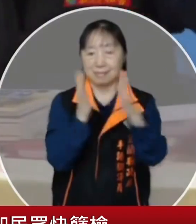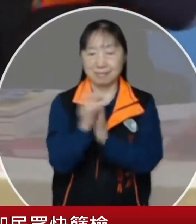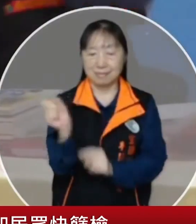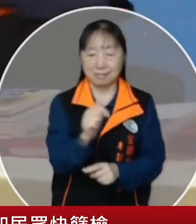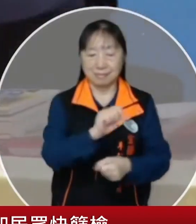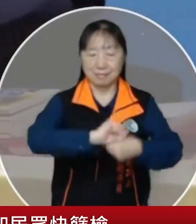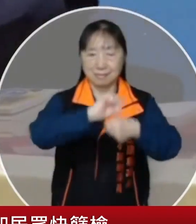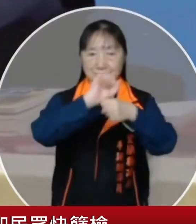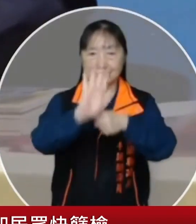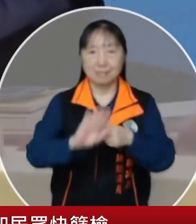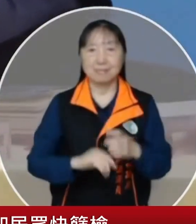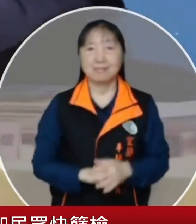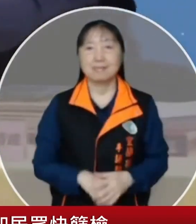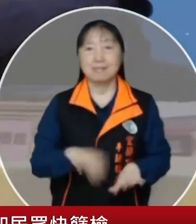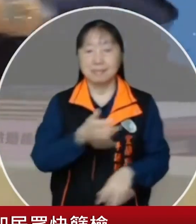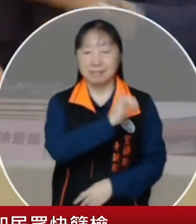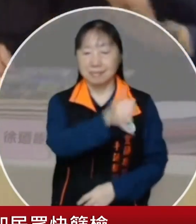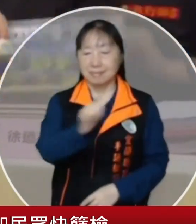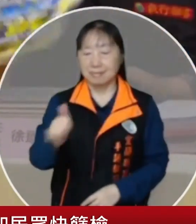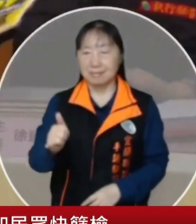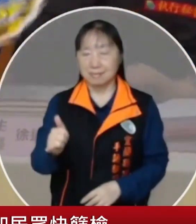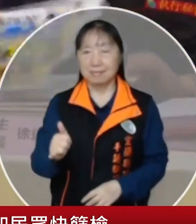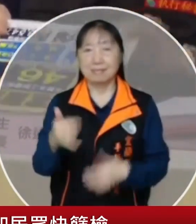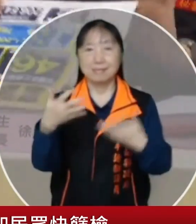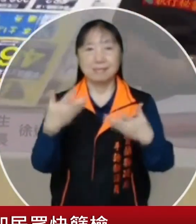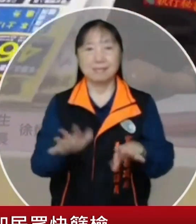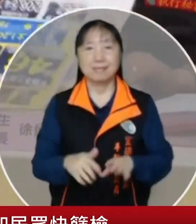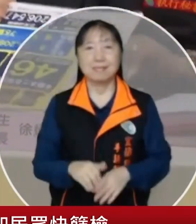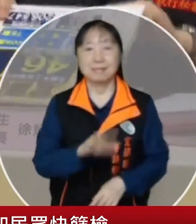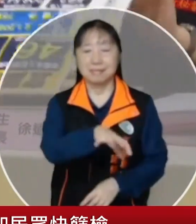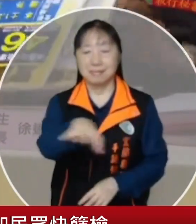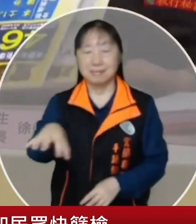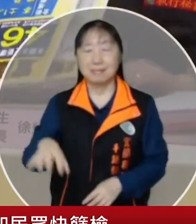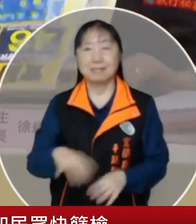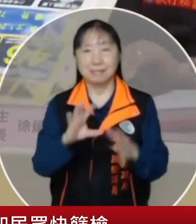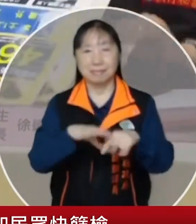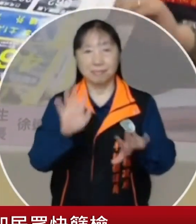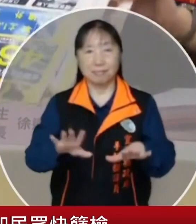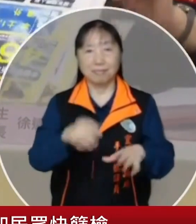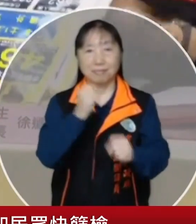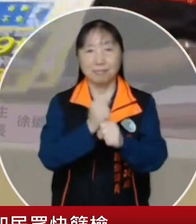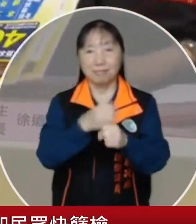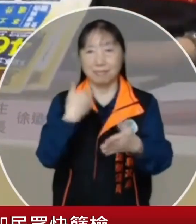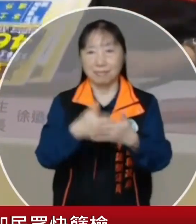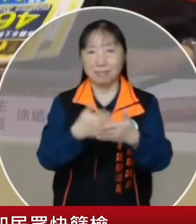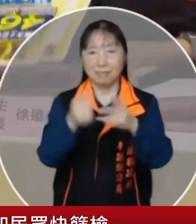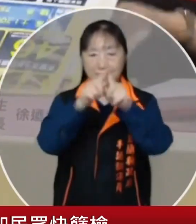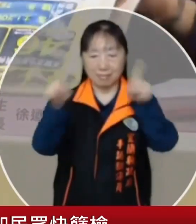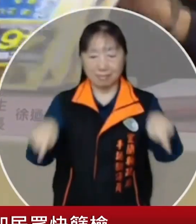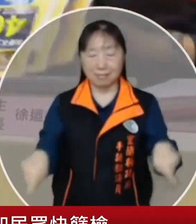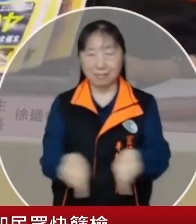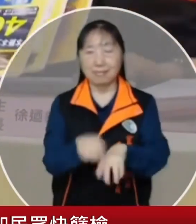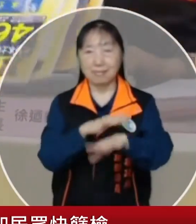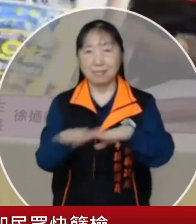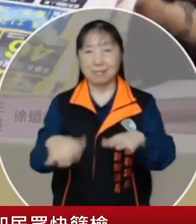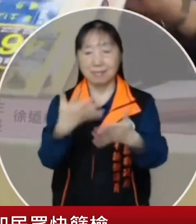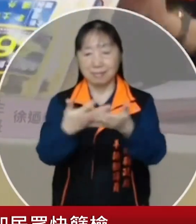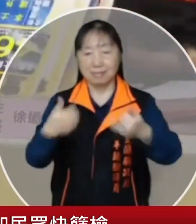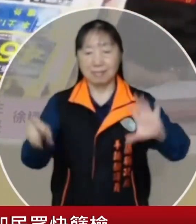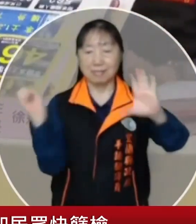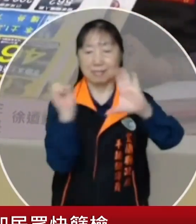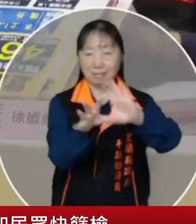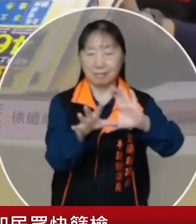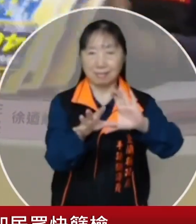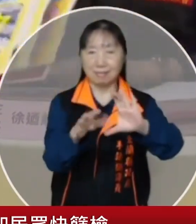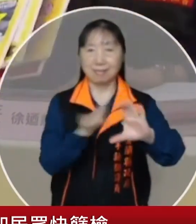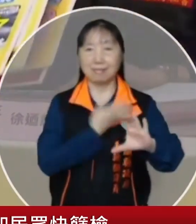加，足迹也非常的多，我们呢制作足迹的图表，将放在网络上供民众